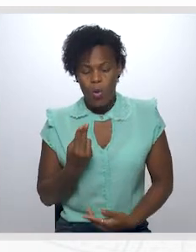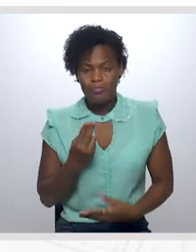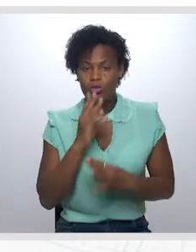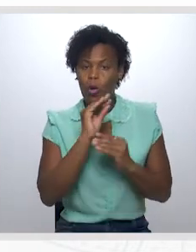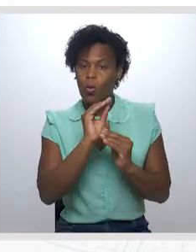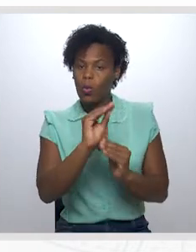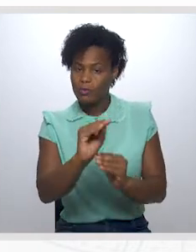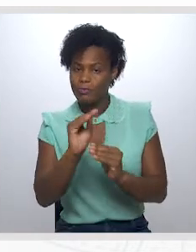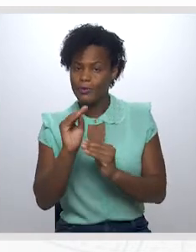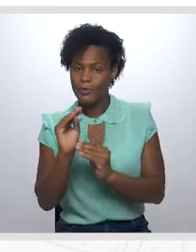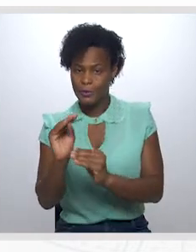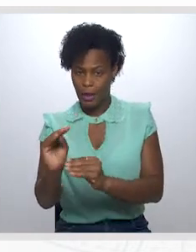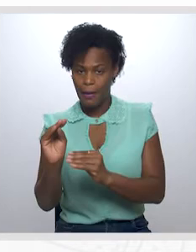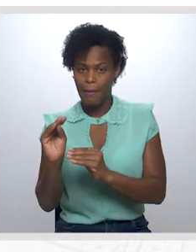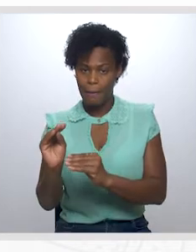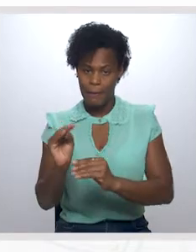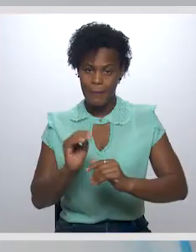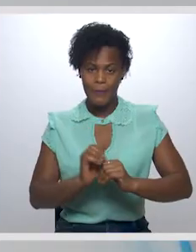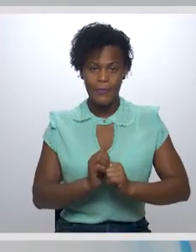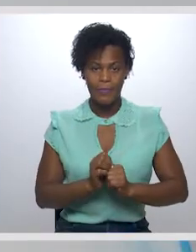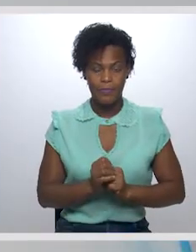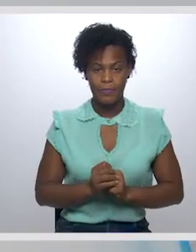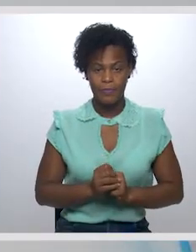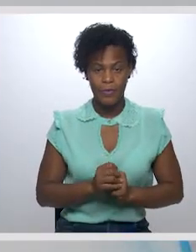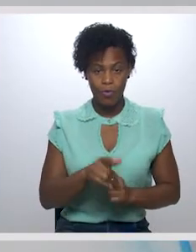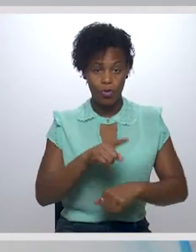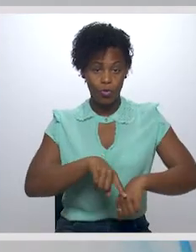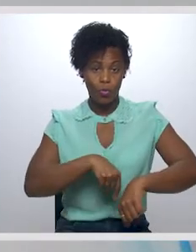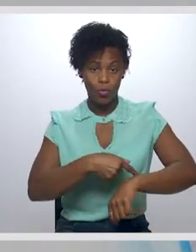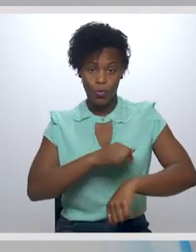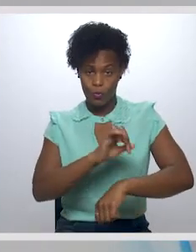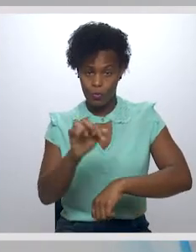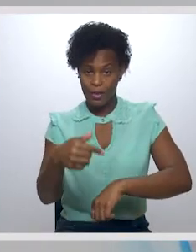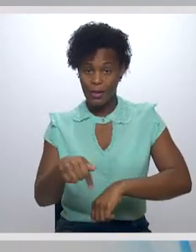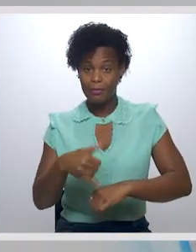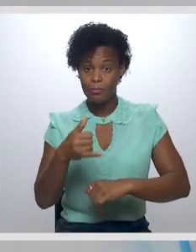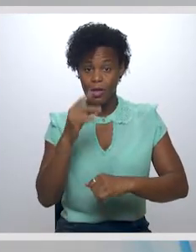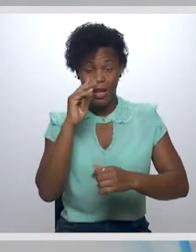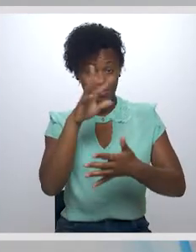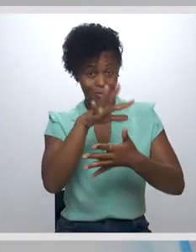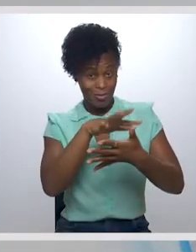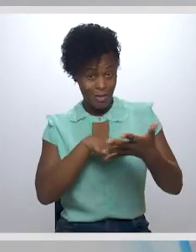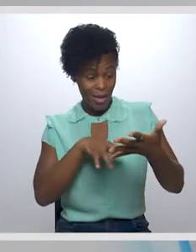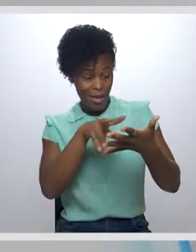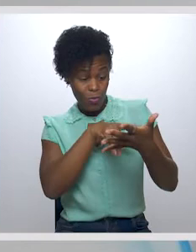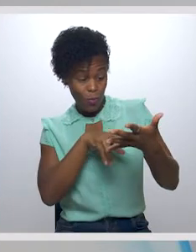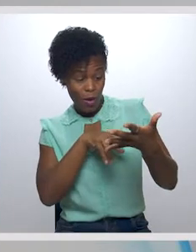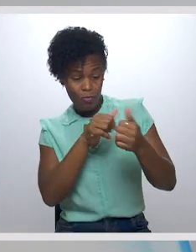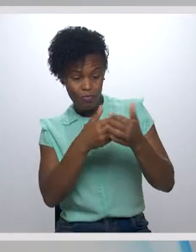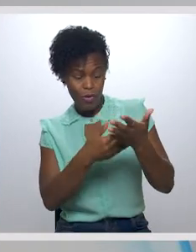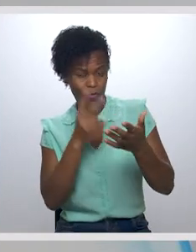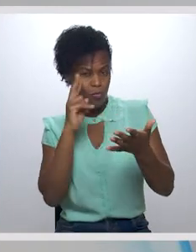et aussi un conseil. Prenez votre temps, regardez bien votre